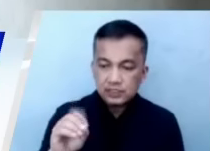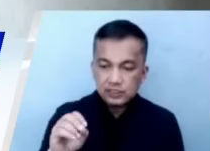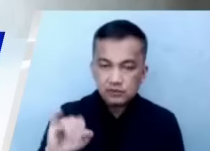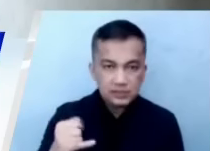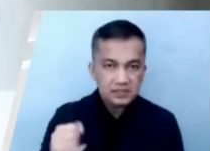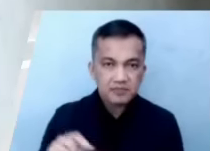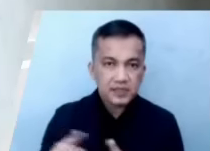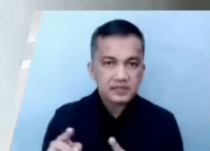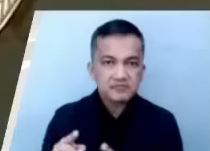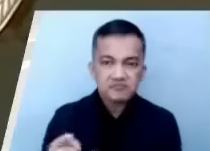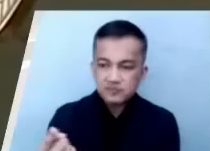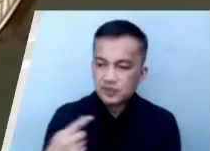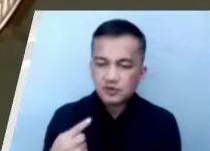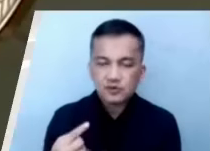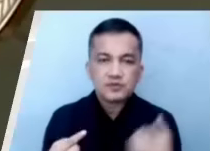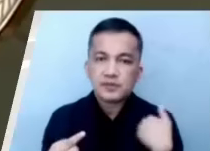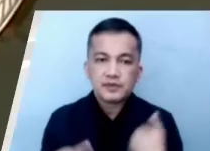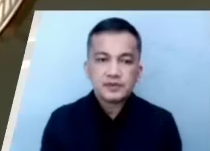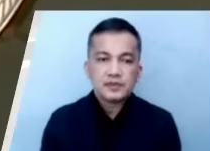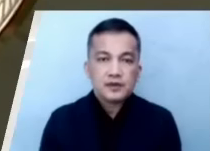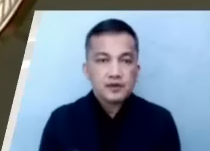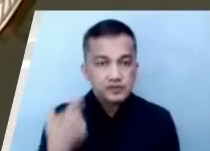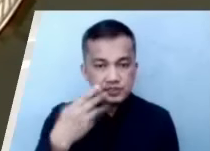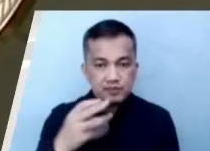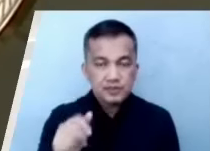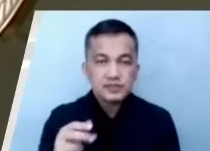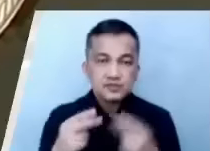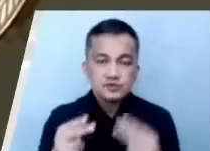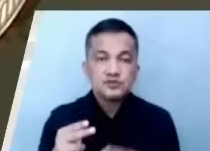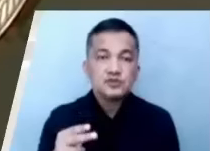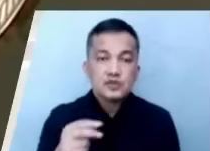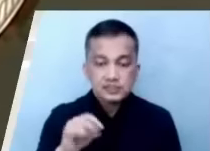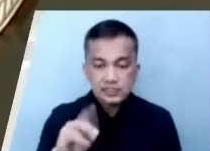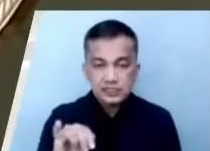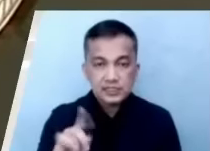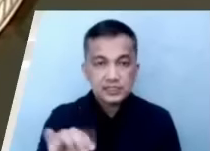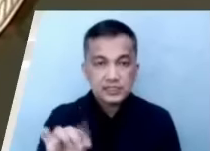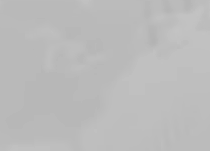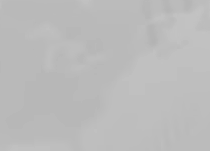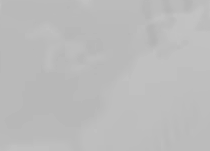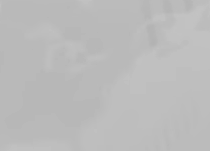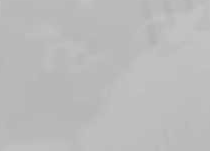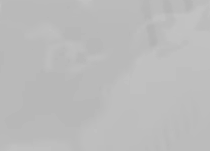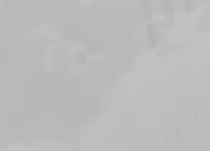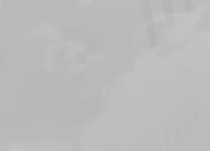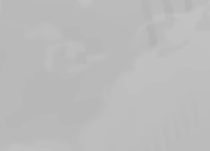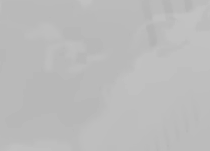Para sa GMA Integrated News, Sandra Aguinaldo, Nakatutok, 24 Oras.